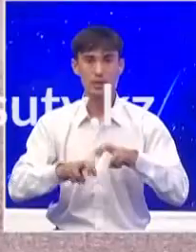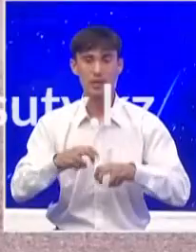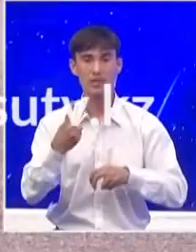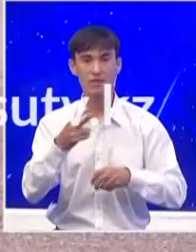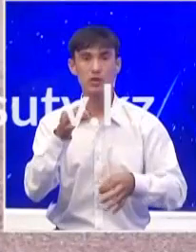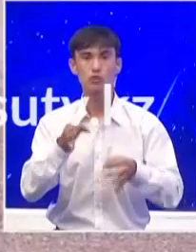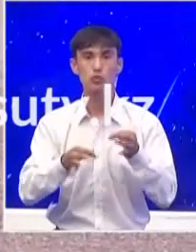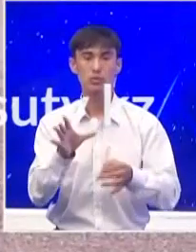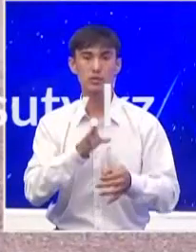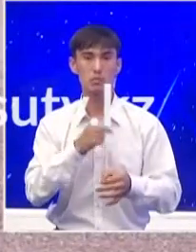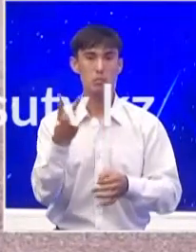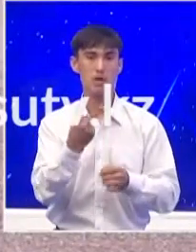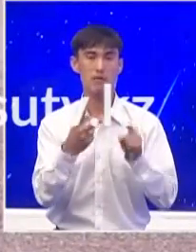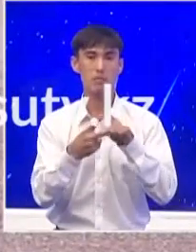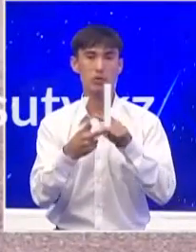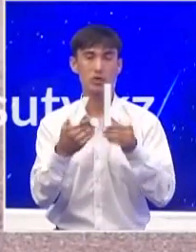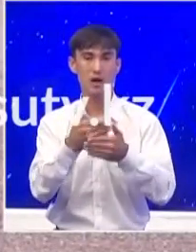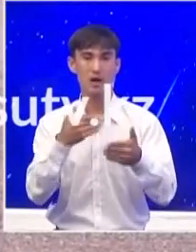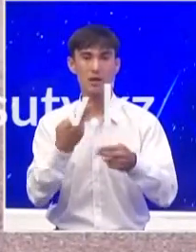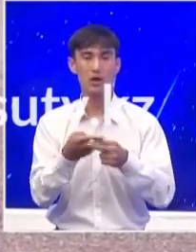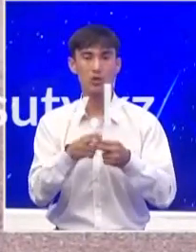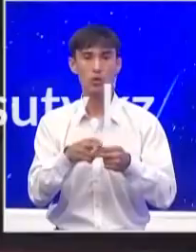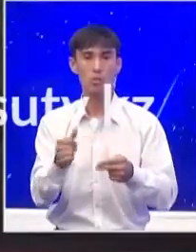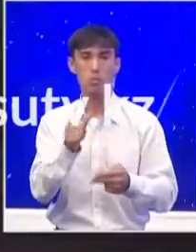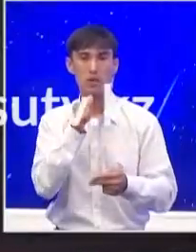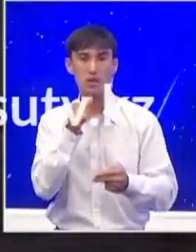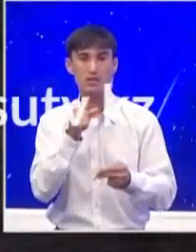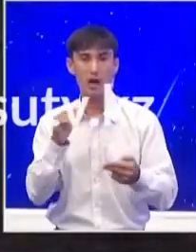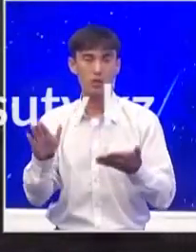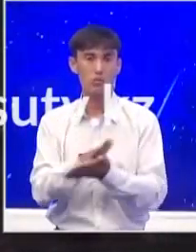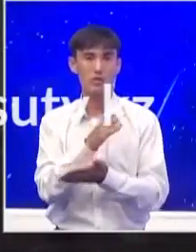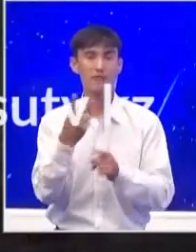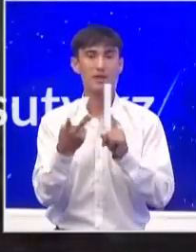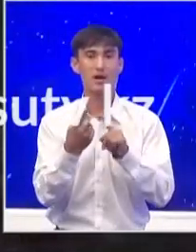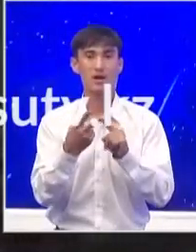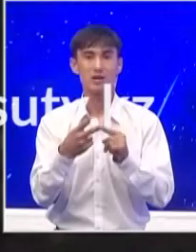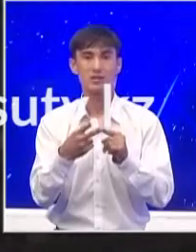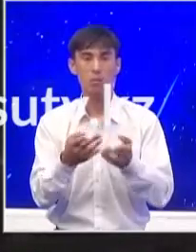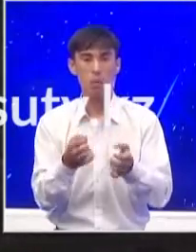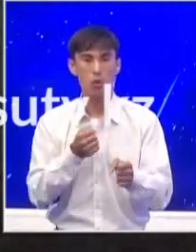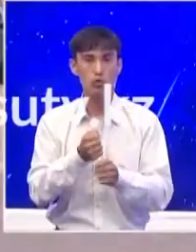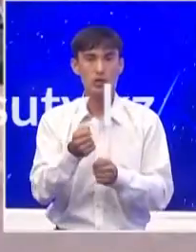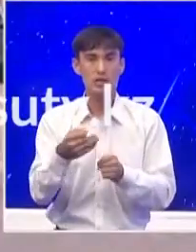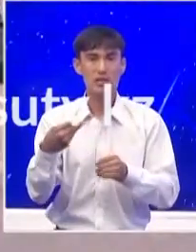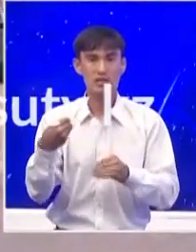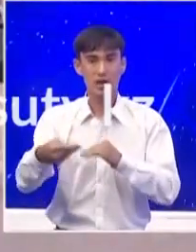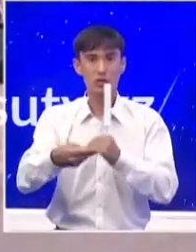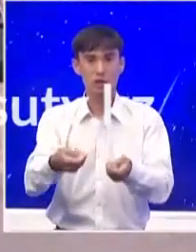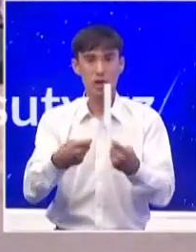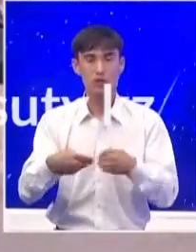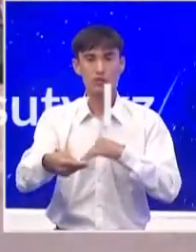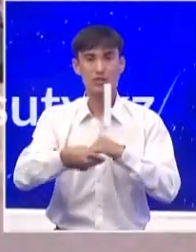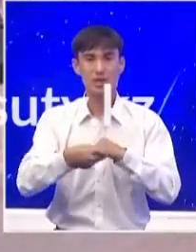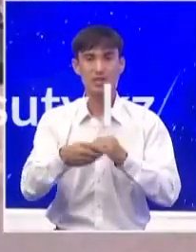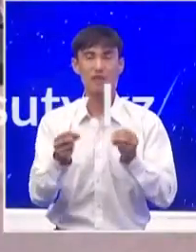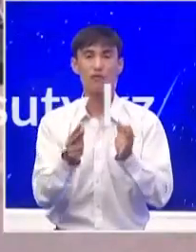судимости 1 полученная ранее от которой он пытался откупиться и 2 за покушение на дачу взятки за это он получил